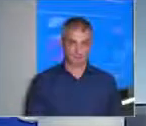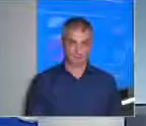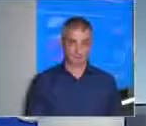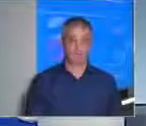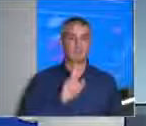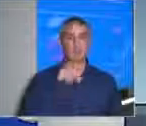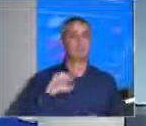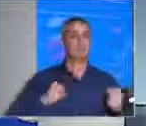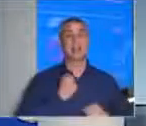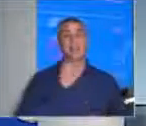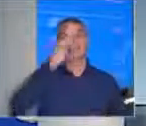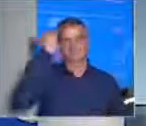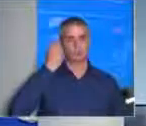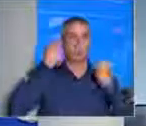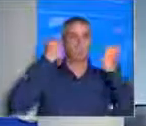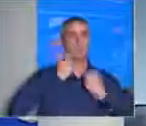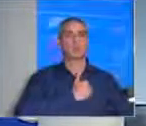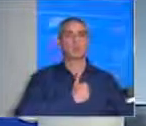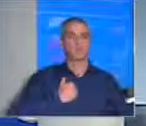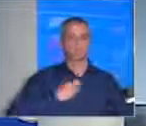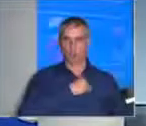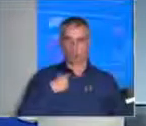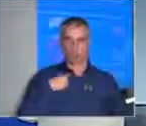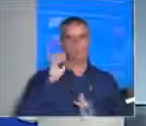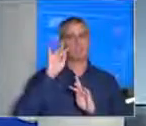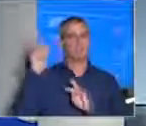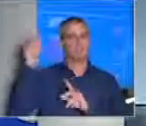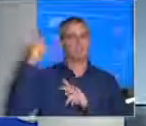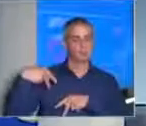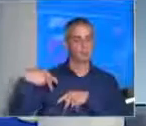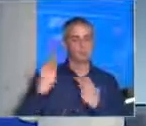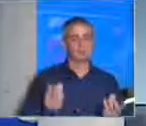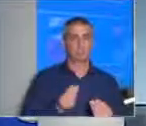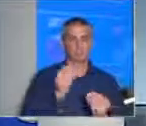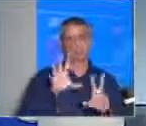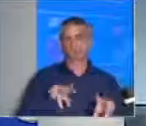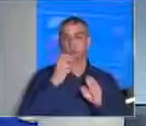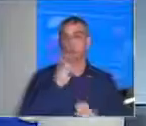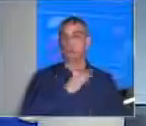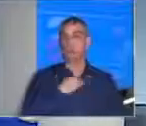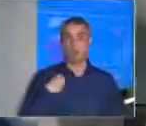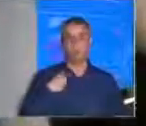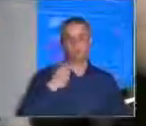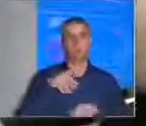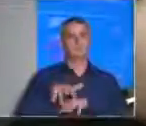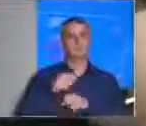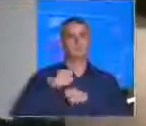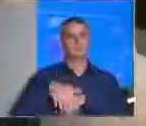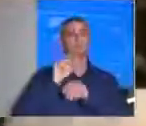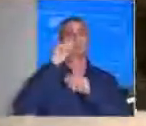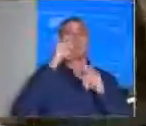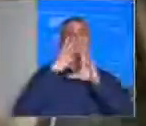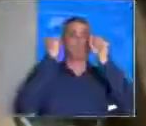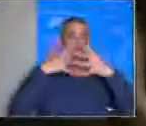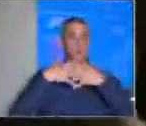אלפי פעילי ימין קיצוני הפגינו בוורשה נגד השבת רכוש שנגזל מיהודי פולין בשואה. המפגינים צעדו אל שגרירות ארצות